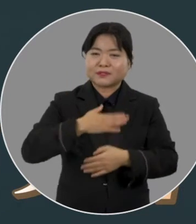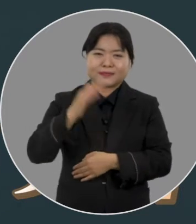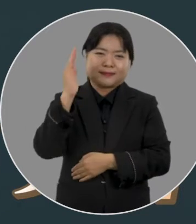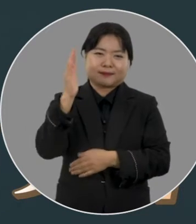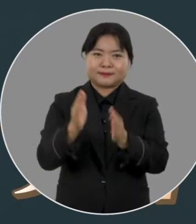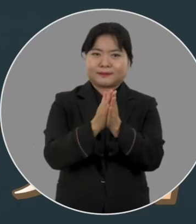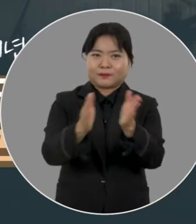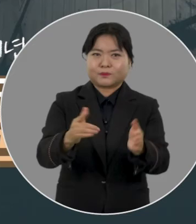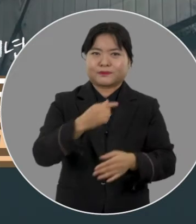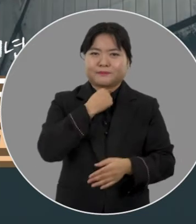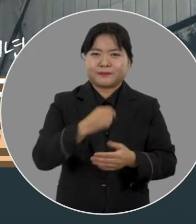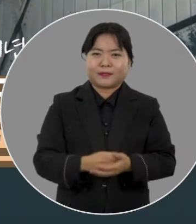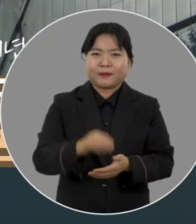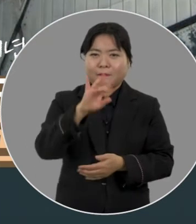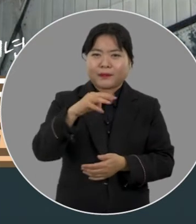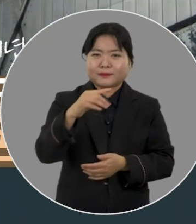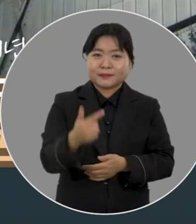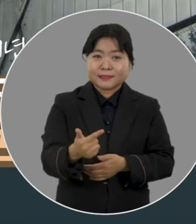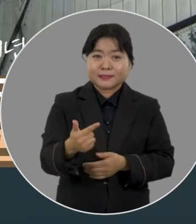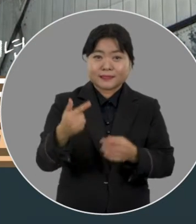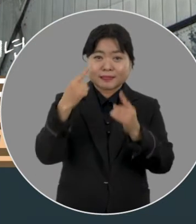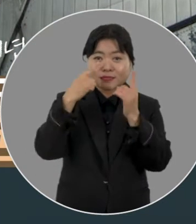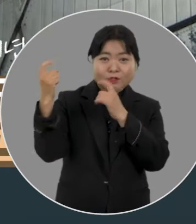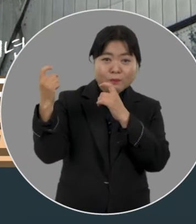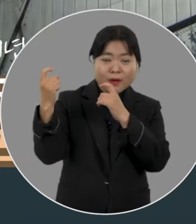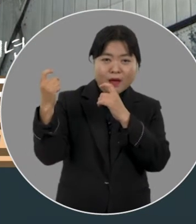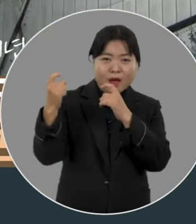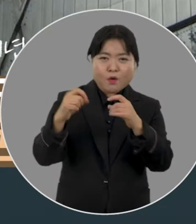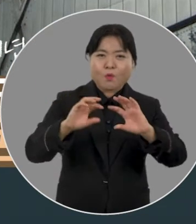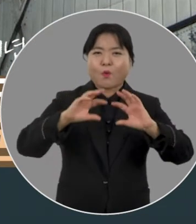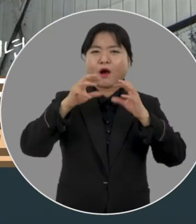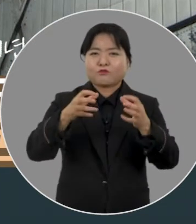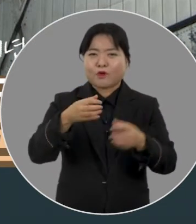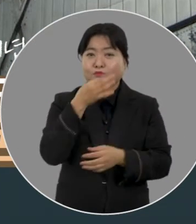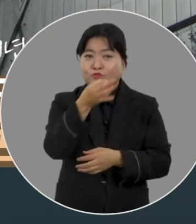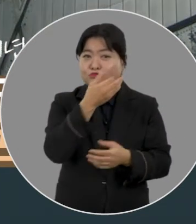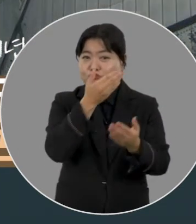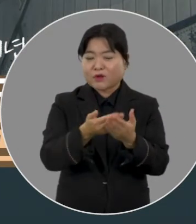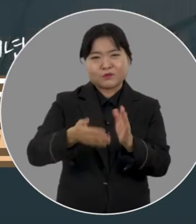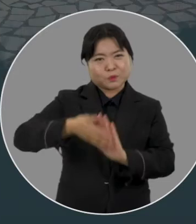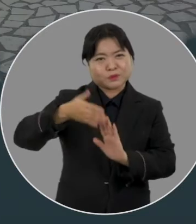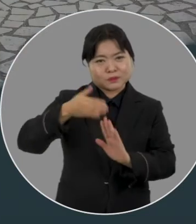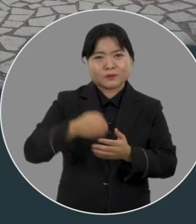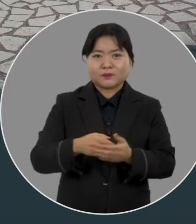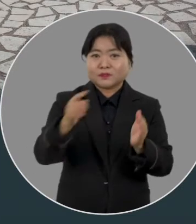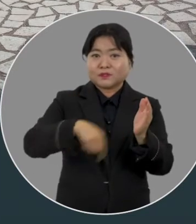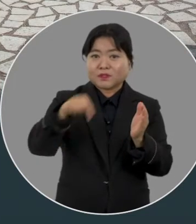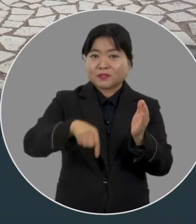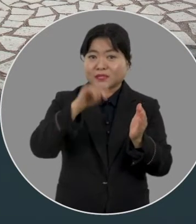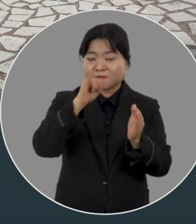시작하고자 합니다. 베를린은 기념의 공화국이라고 불리는 중요한 도시죠.